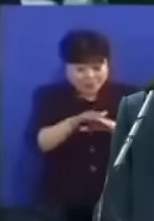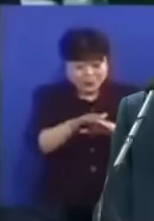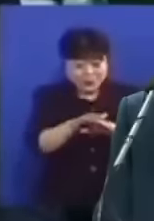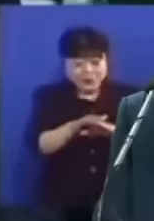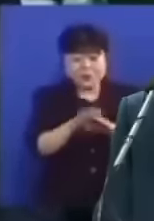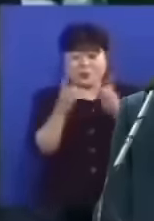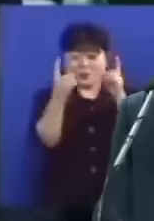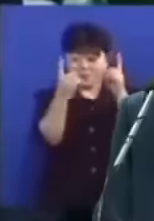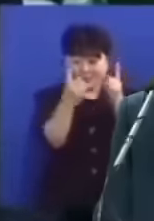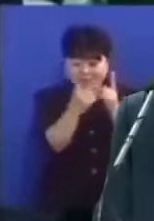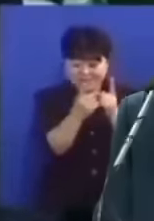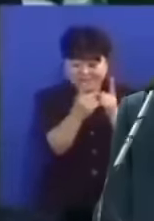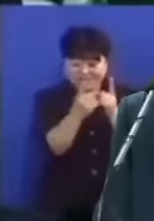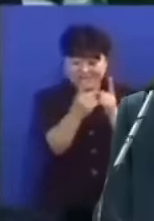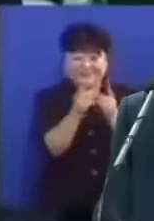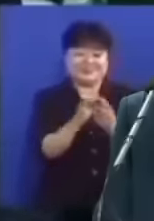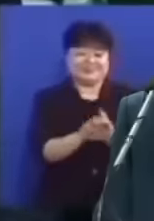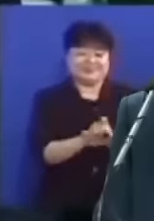해방된 사람은